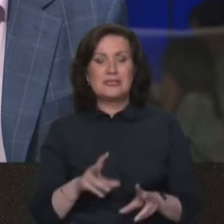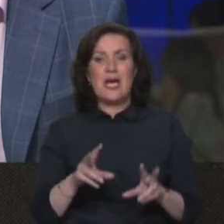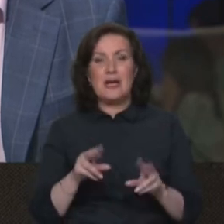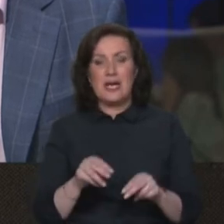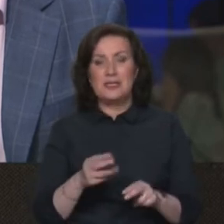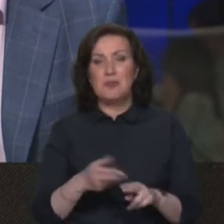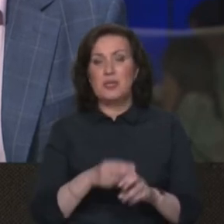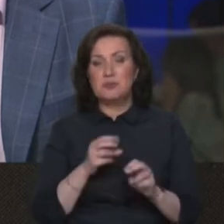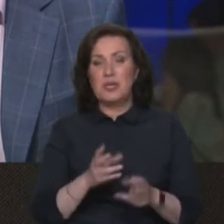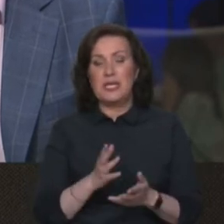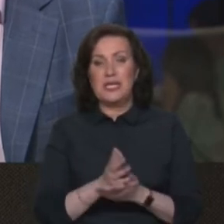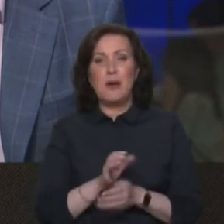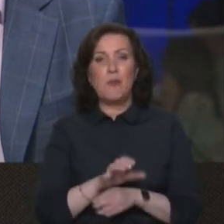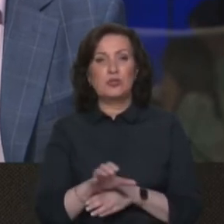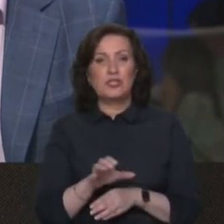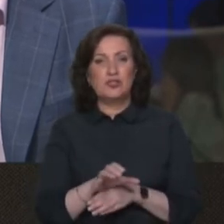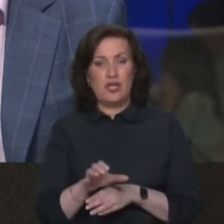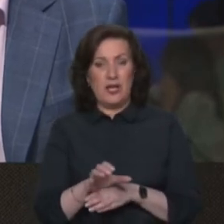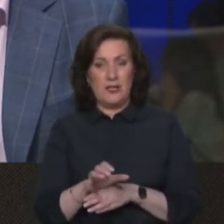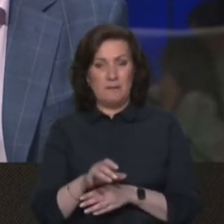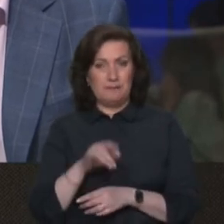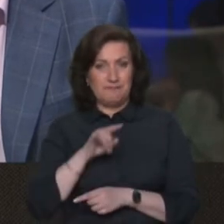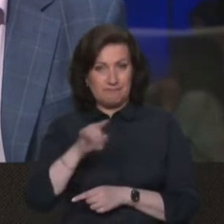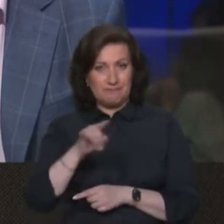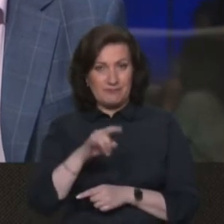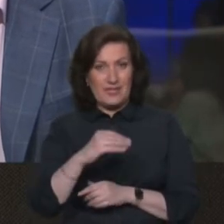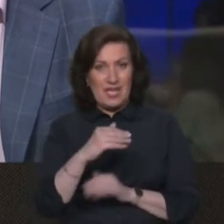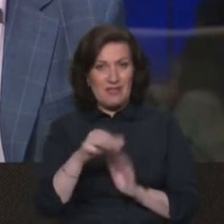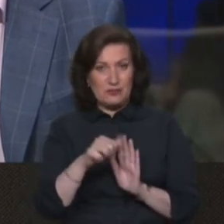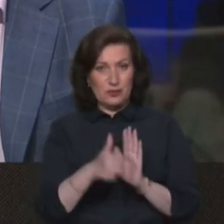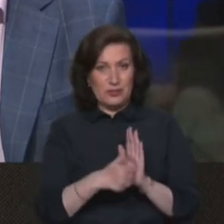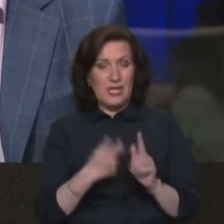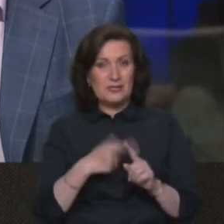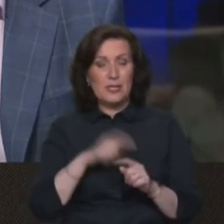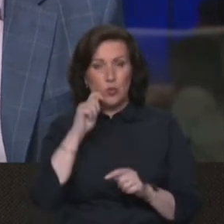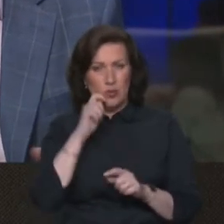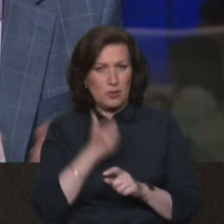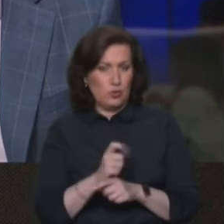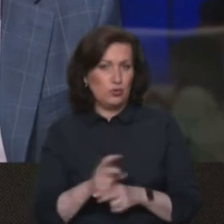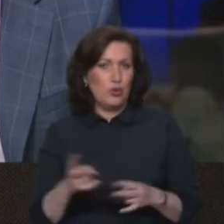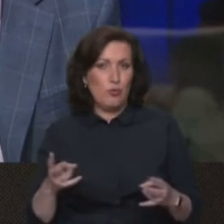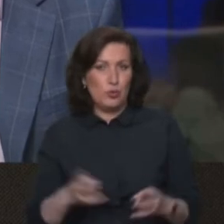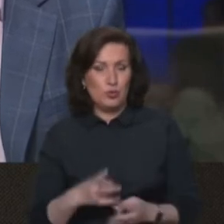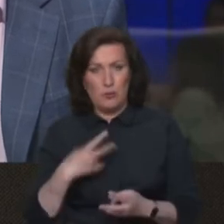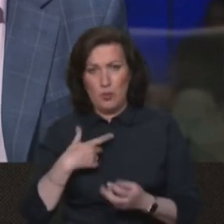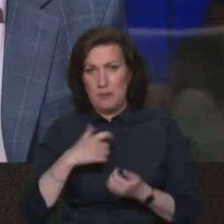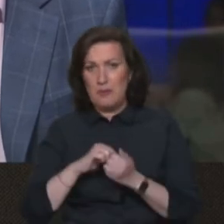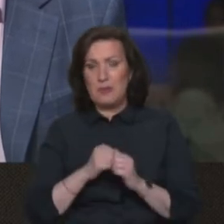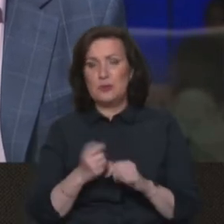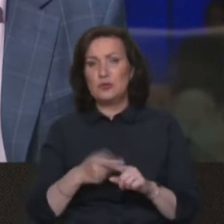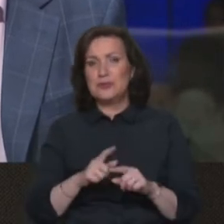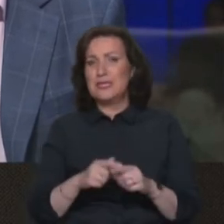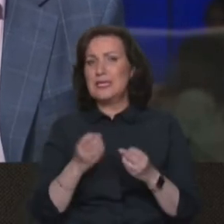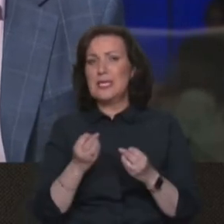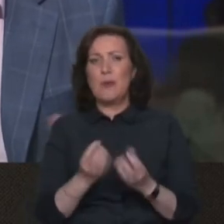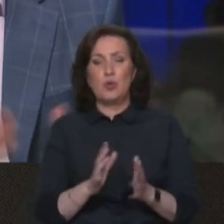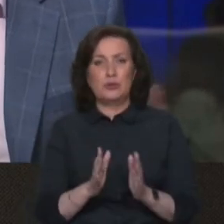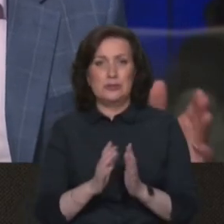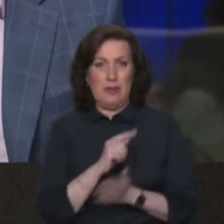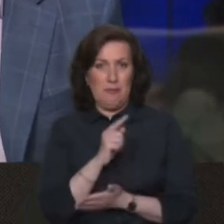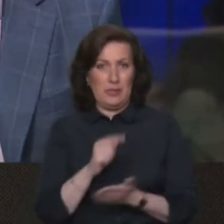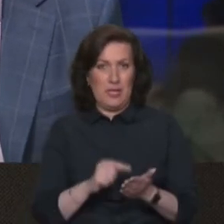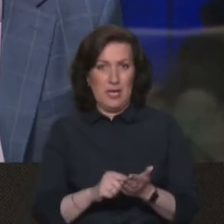гарантій безпеки є постачання винищувачів F-16, яких Україна дуже потребує. І ми пам'ятаємо, що це непросте